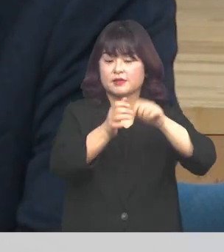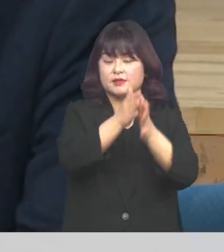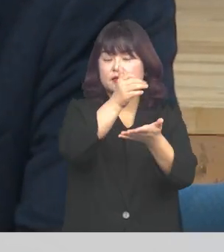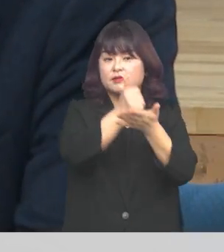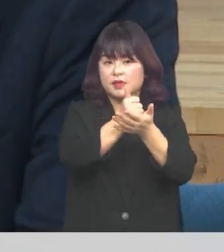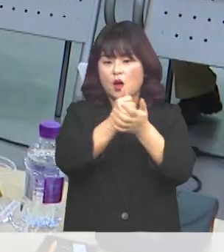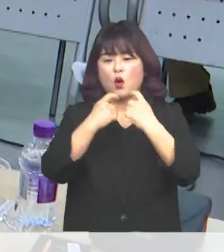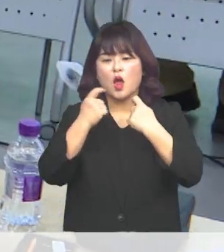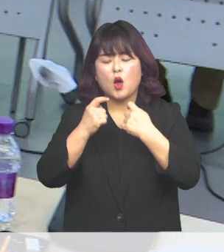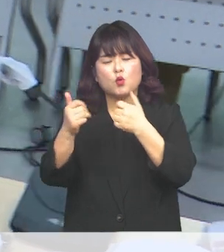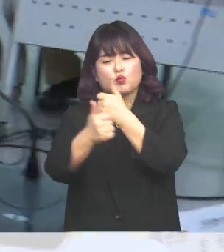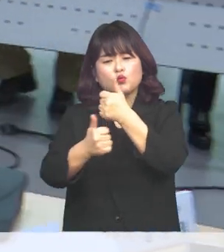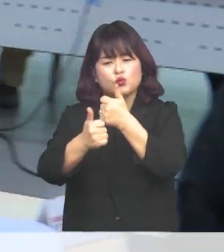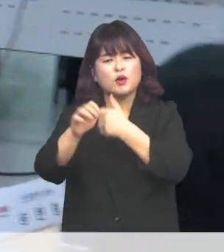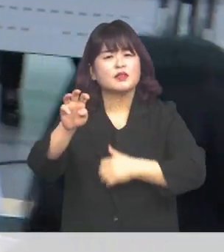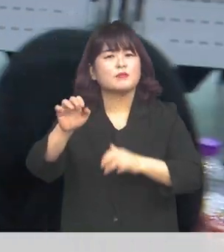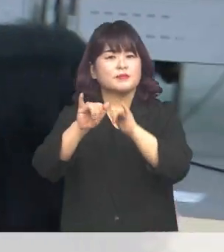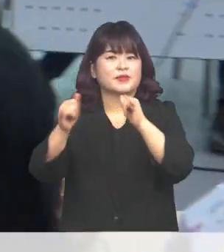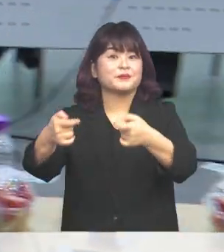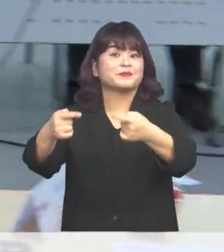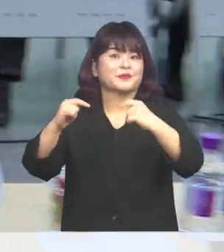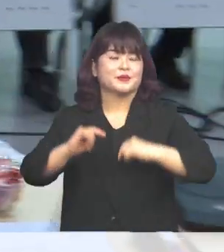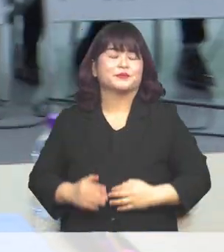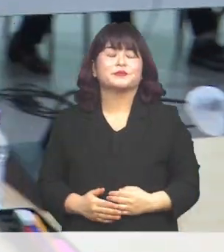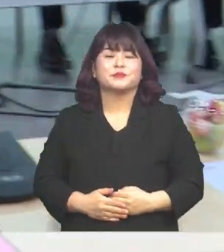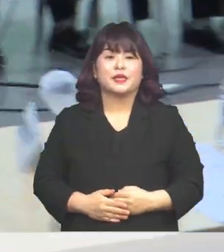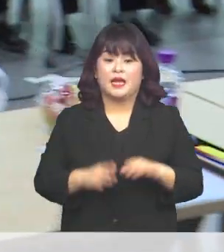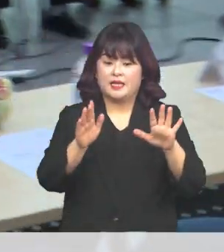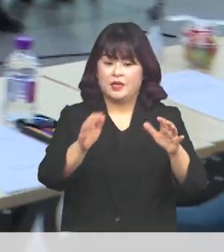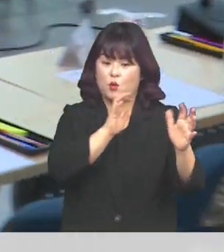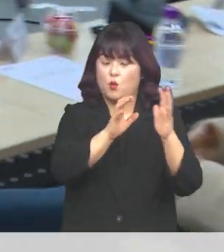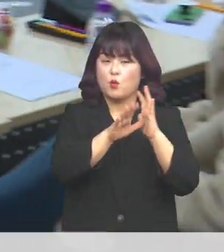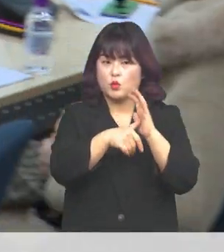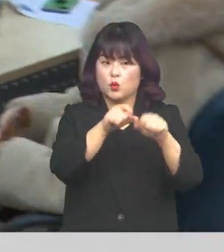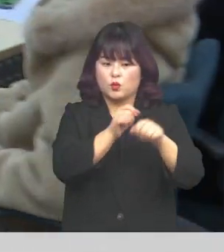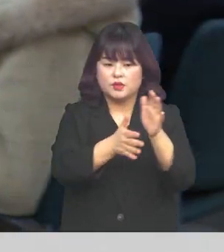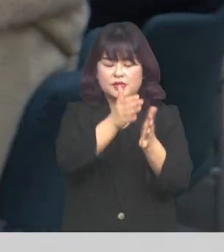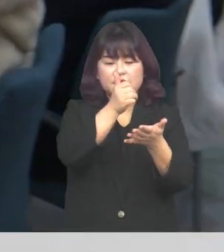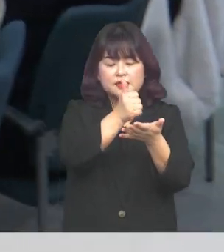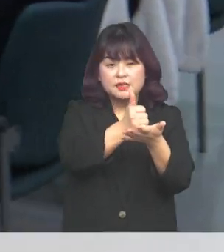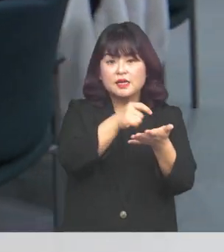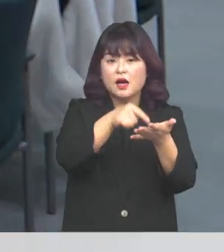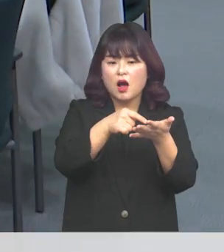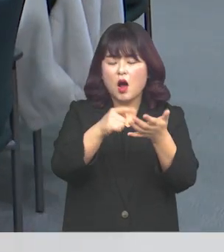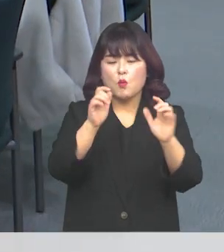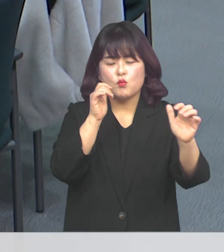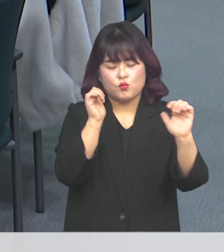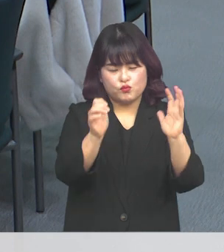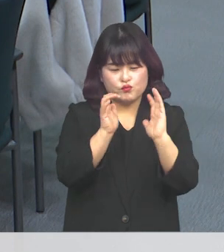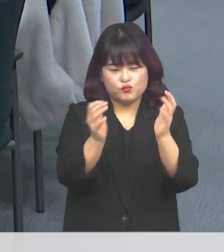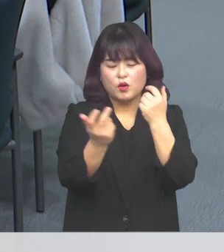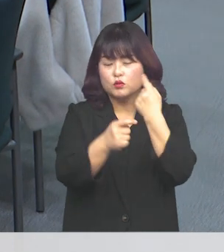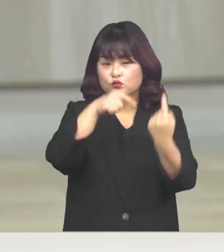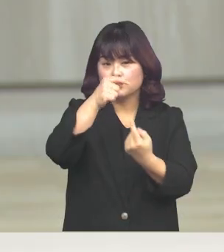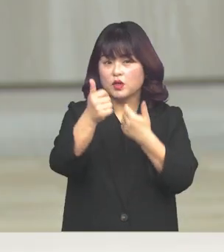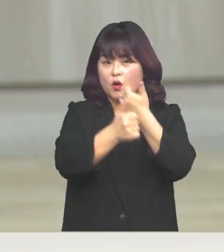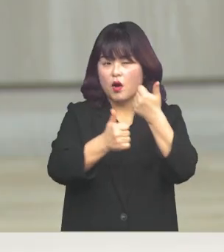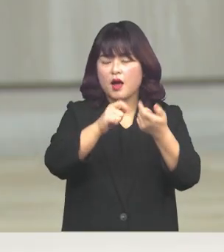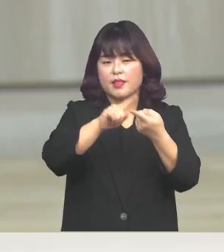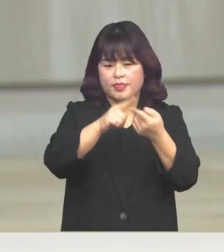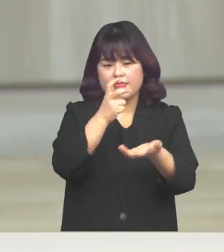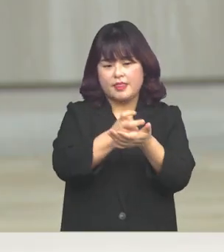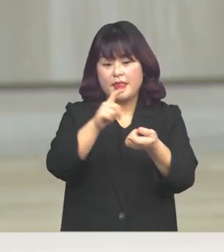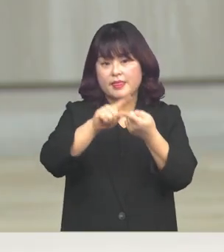용인특례시장을 비롯한 민관협치위원 30여 명이 참석했습니다. 이날 회의에서는 용인시 민관협치위원회 운영규정